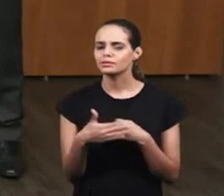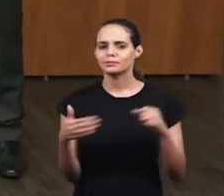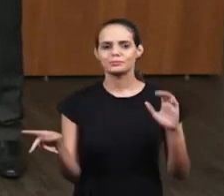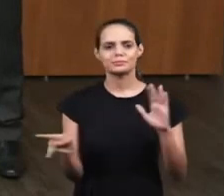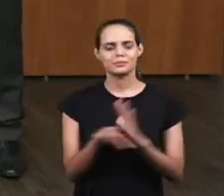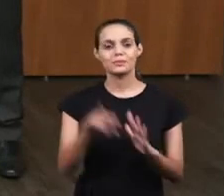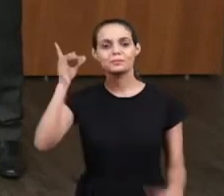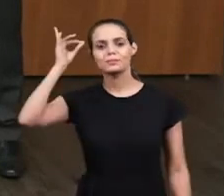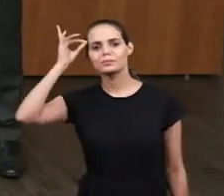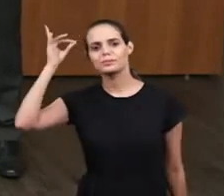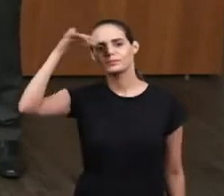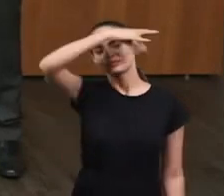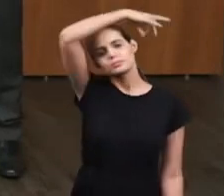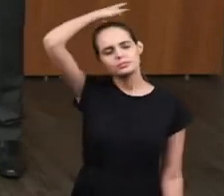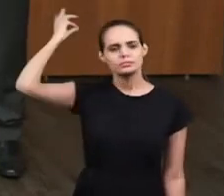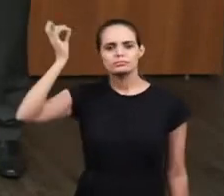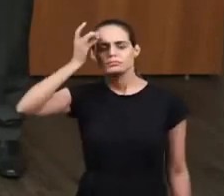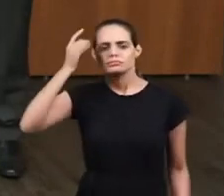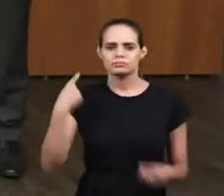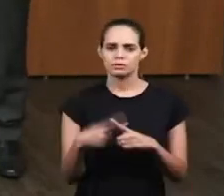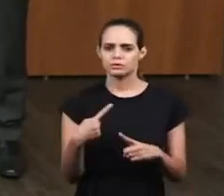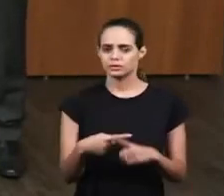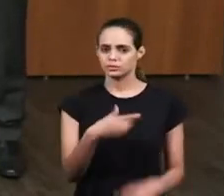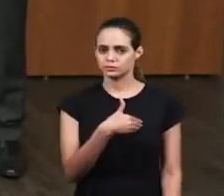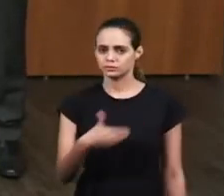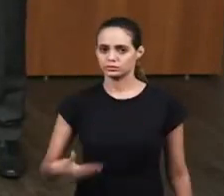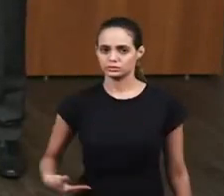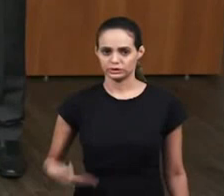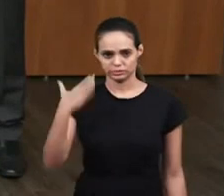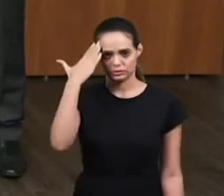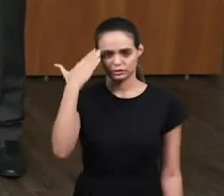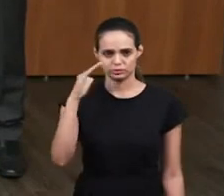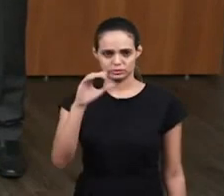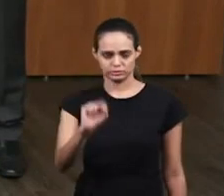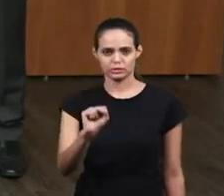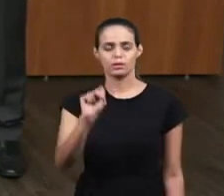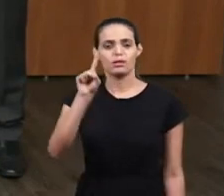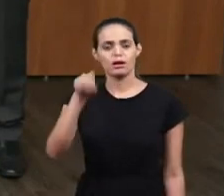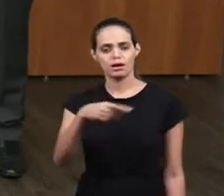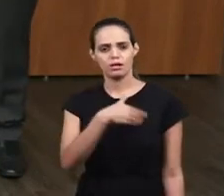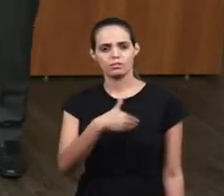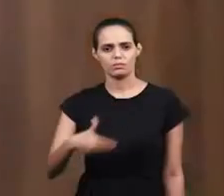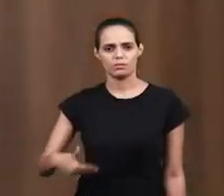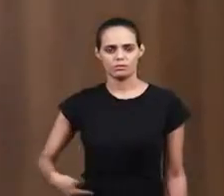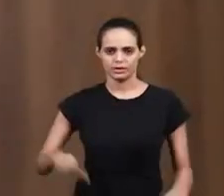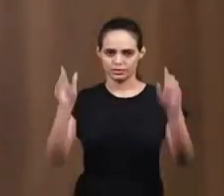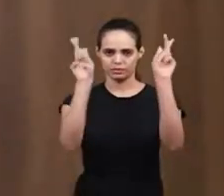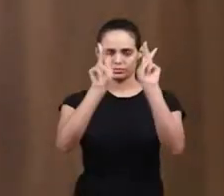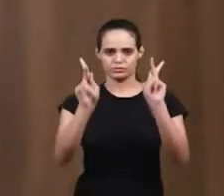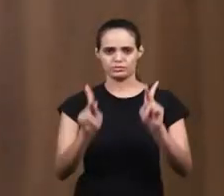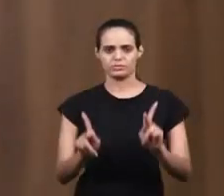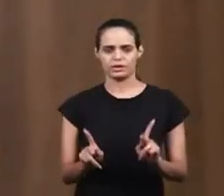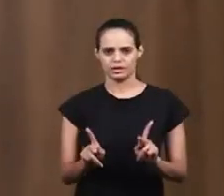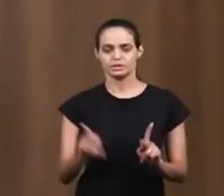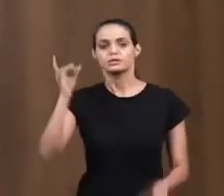Geistes. Denn die Regierung Salomos, das war eine Regierung des Friedens. Und der Heilige Geist,